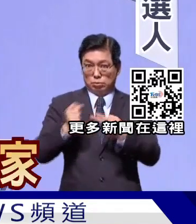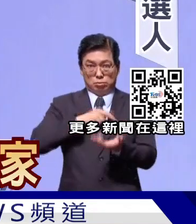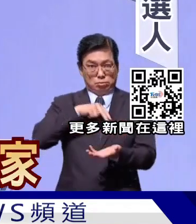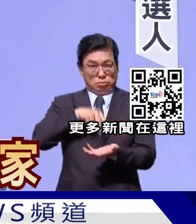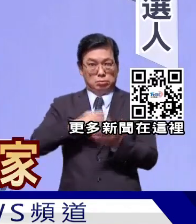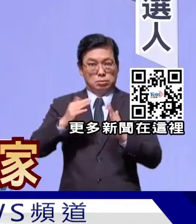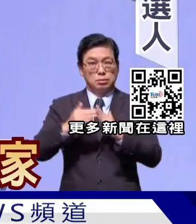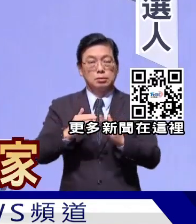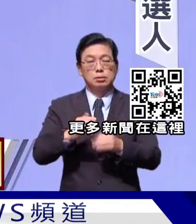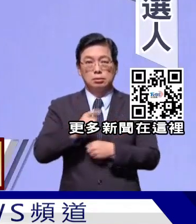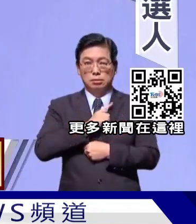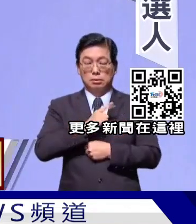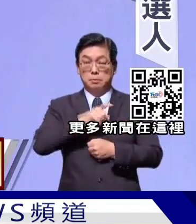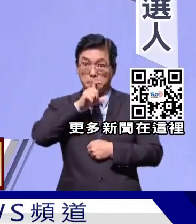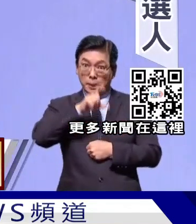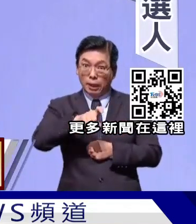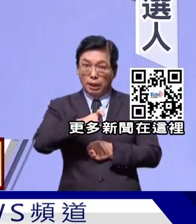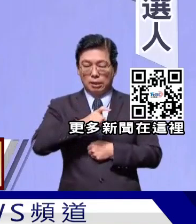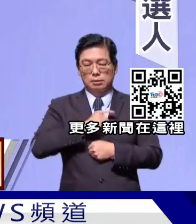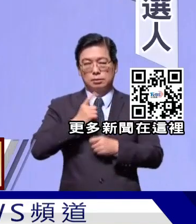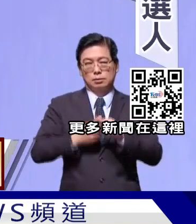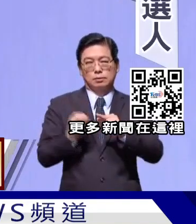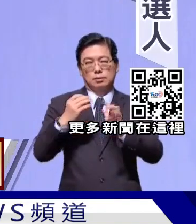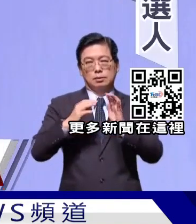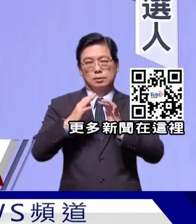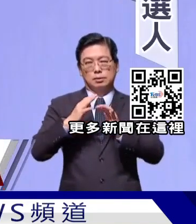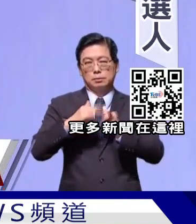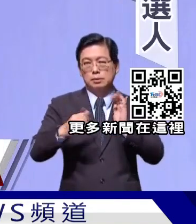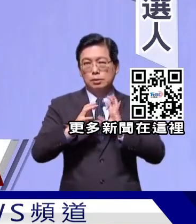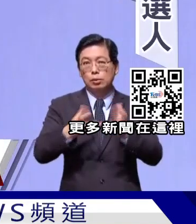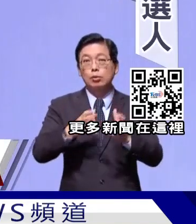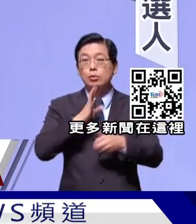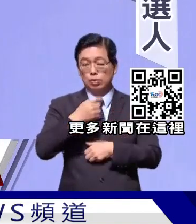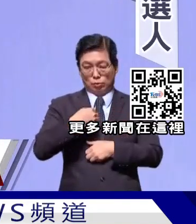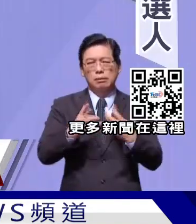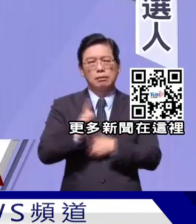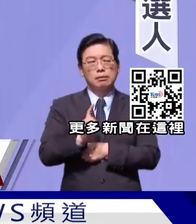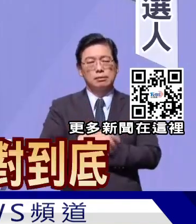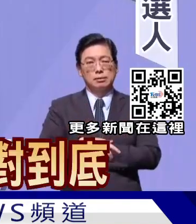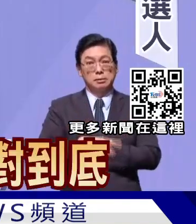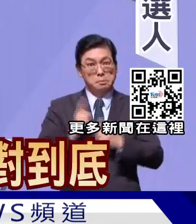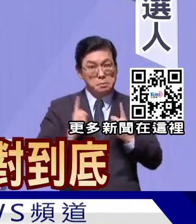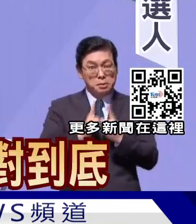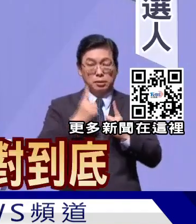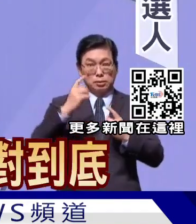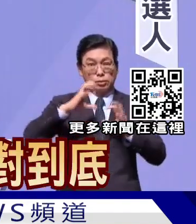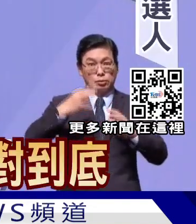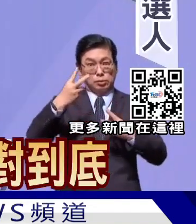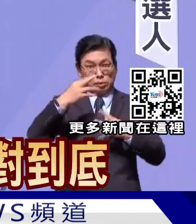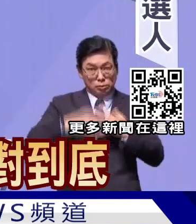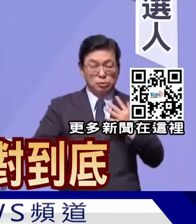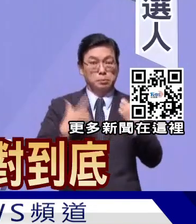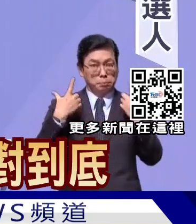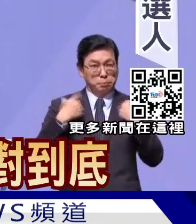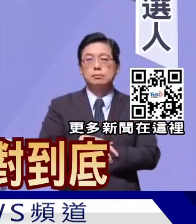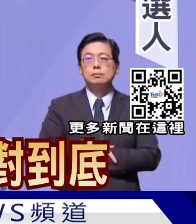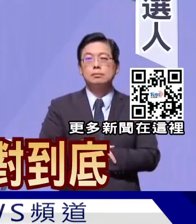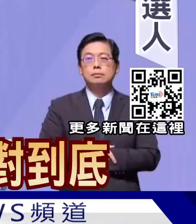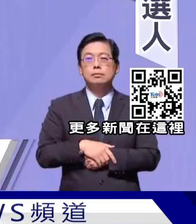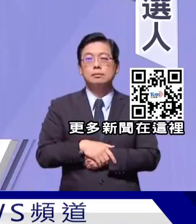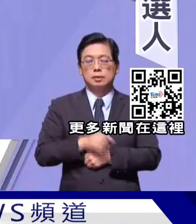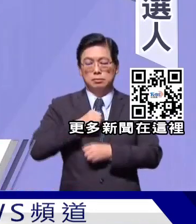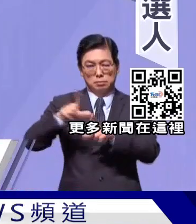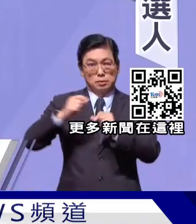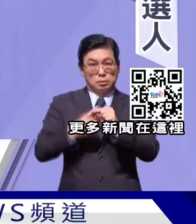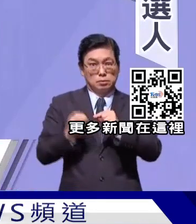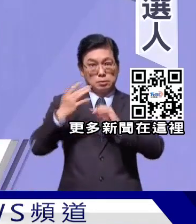的国家，名字叫做中华民国，这就是我们的 DNA。 面对一国两制，当然是反对到底，恪遵